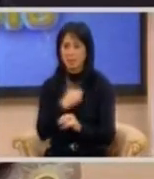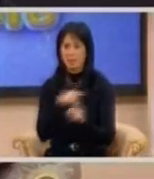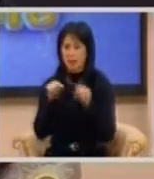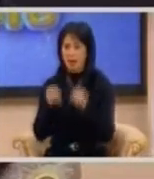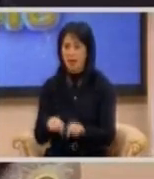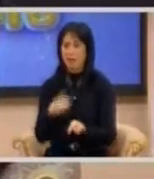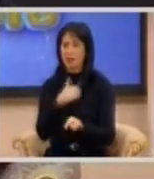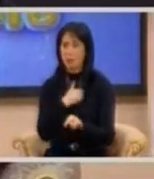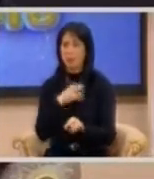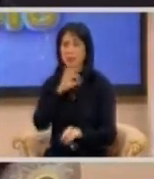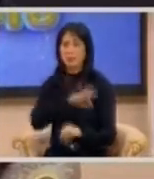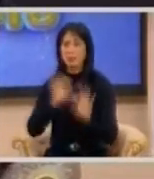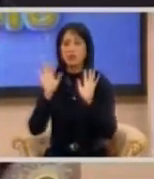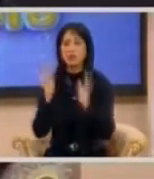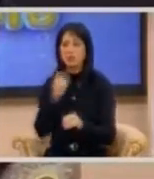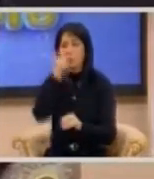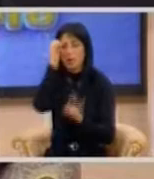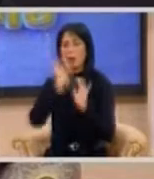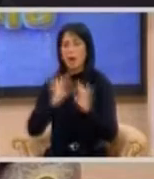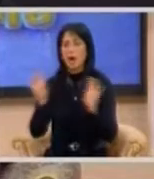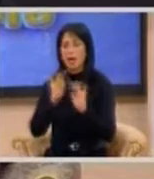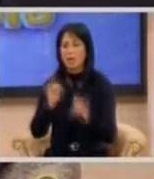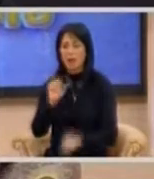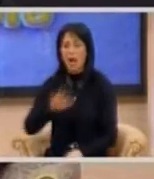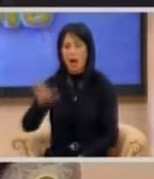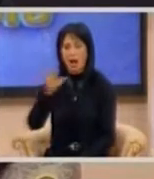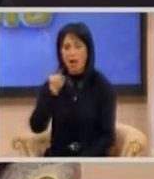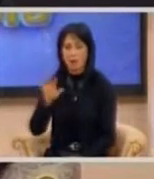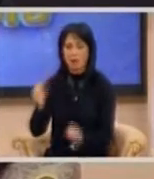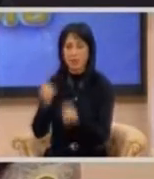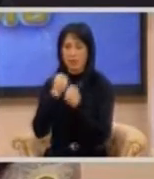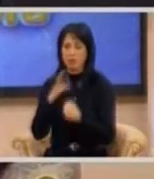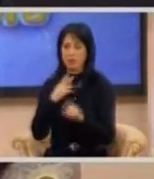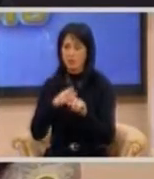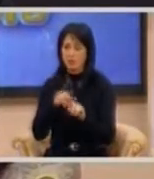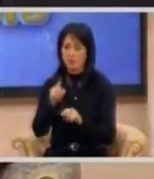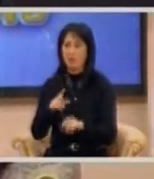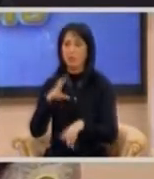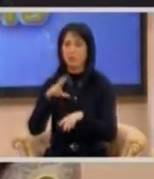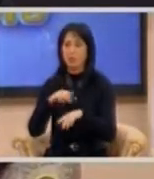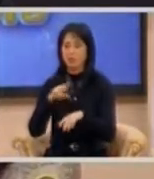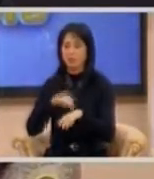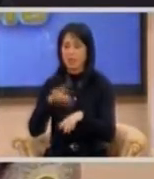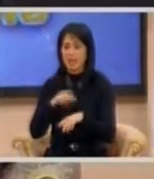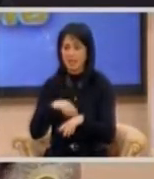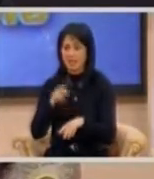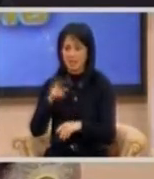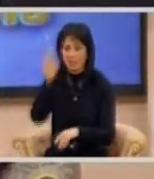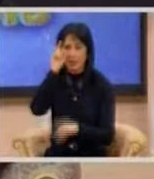ზუსტად ვისარგებლო შემთხვევით და მადლობა გადაუხადო გაეროს მხარდაჭერისთვის და შვედეთის